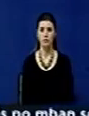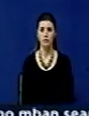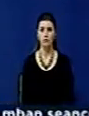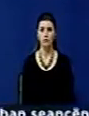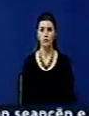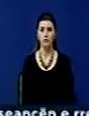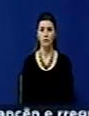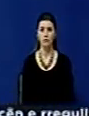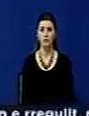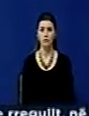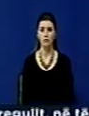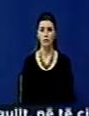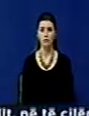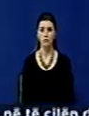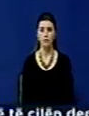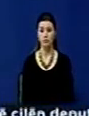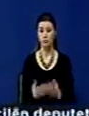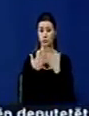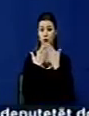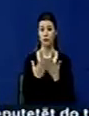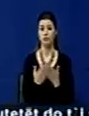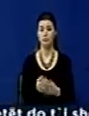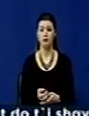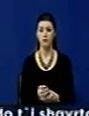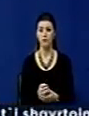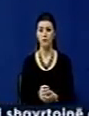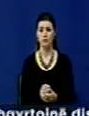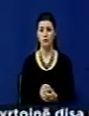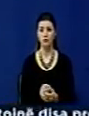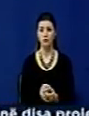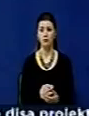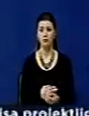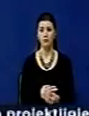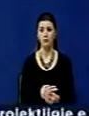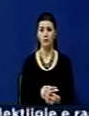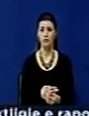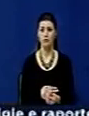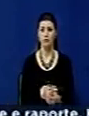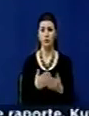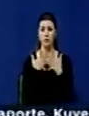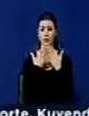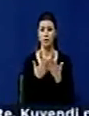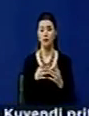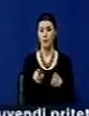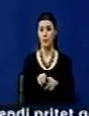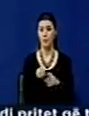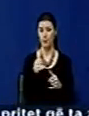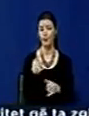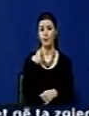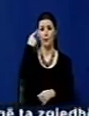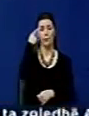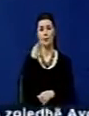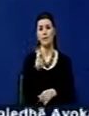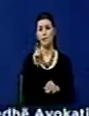Zoti Ministër. Faleminderit. Faleminderit. Edhe me këtë rast mendoj që nuk bën